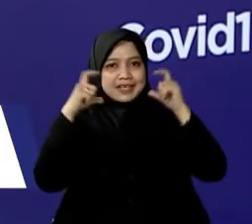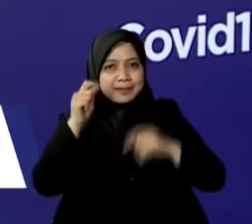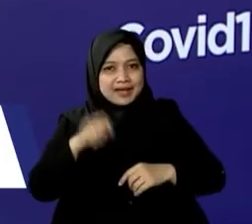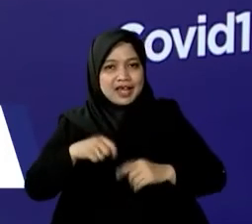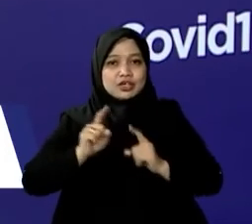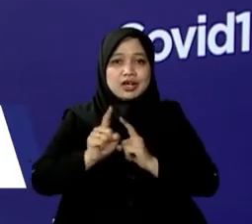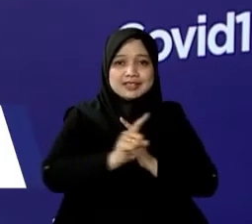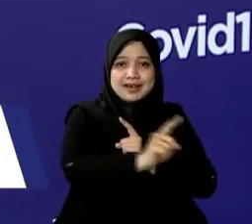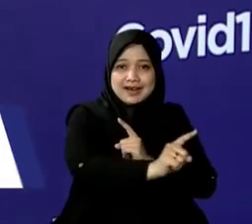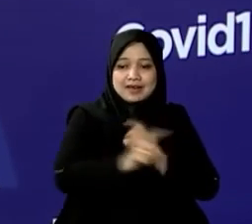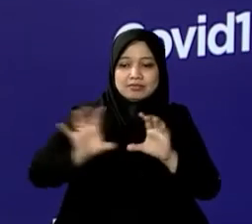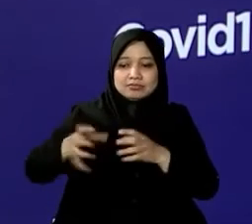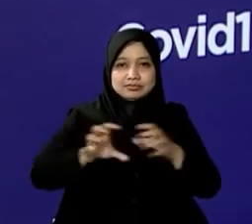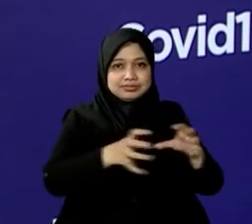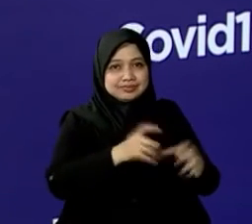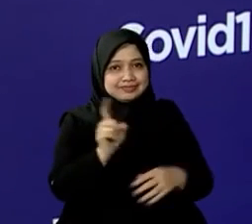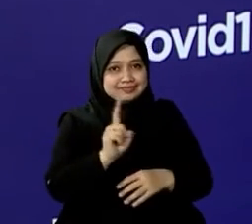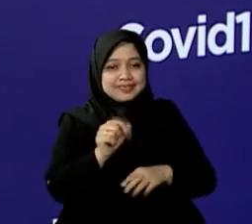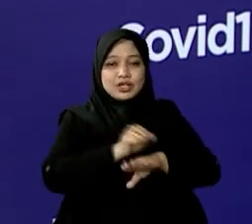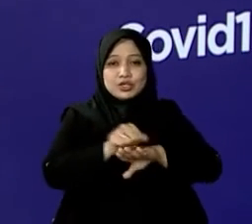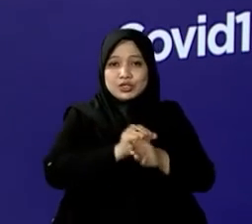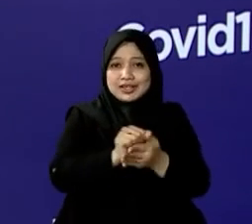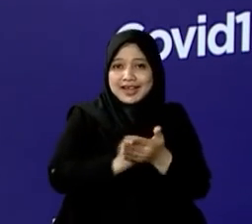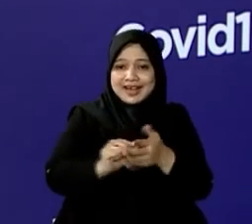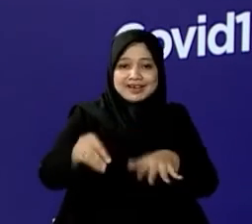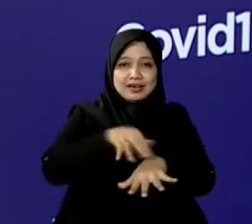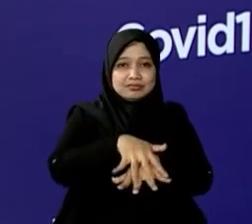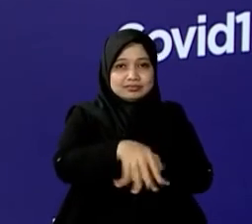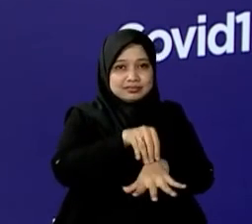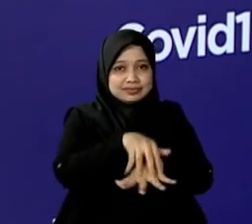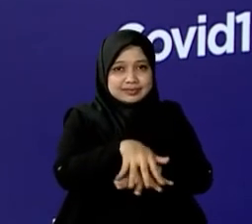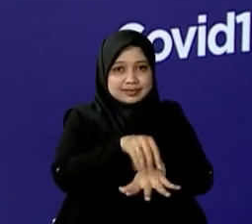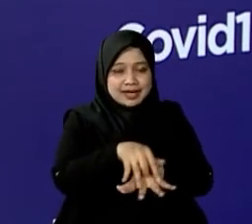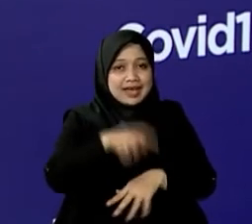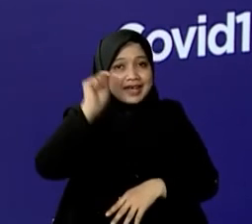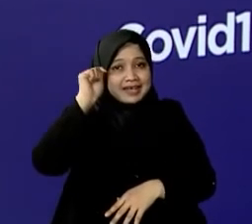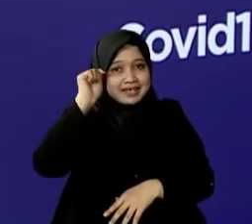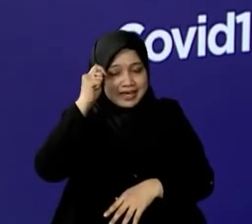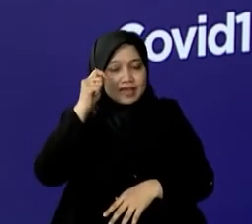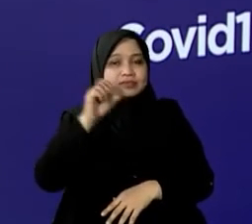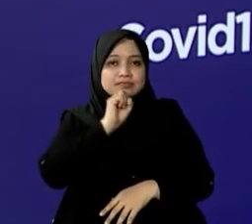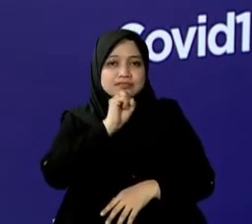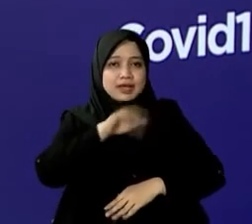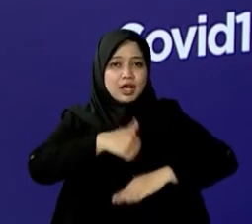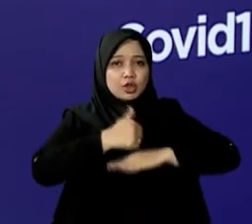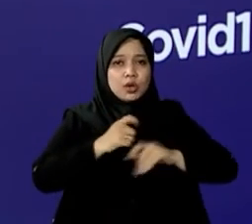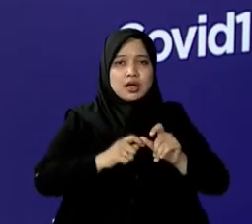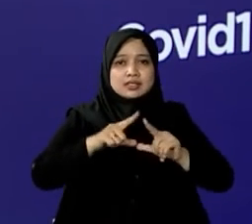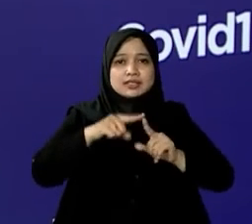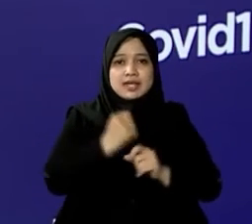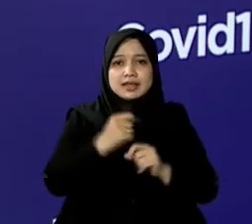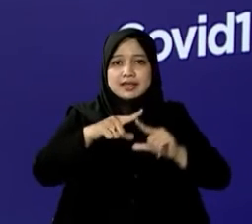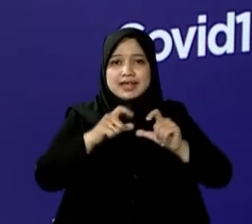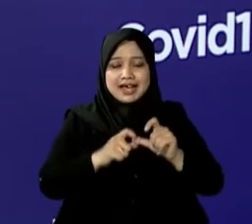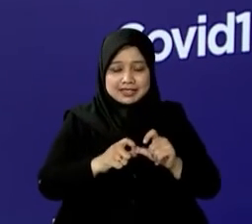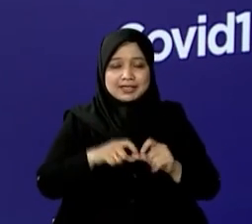masker menjaga jarak dan menghindari kerumunan mencuci tangan pakai sabun dengan air yang mengalir Ingat pesan ketua Satgas penanganan coffee 19